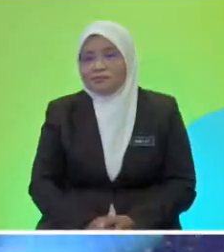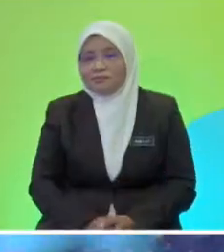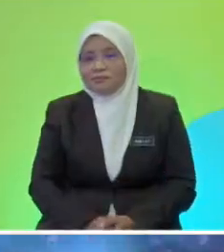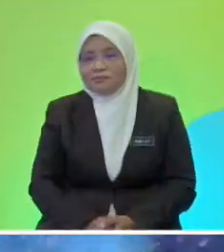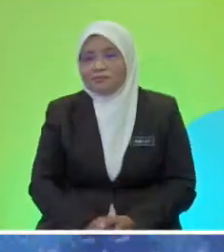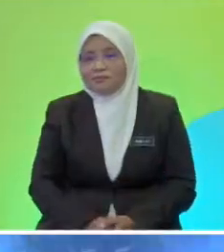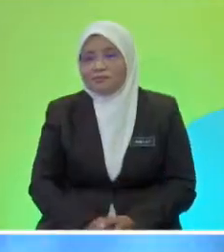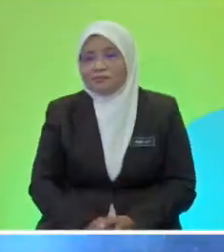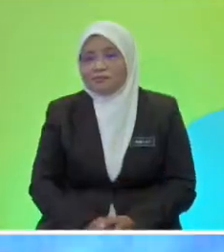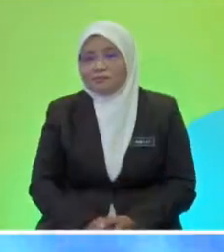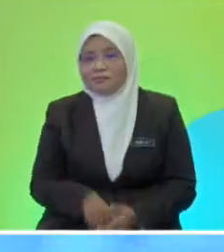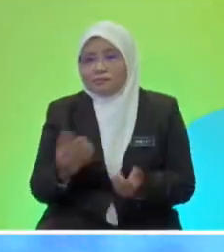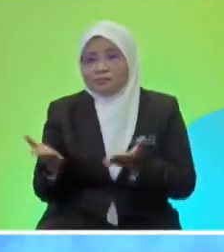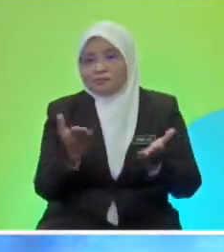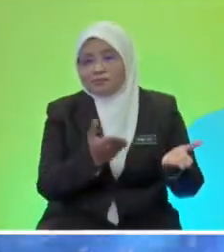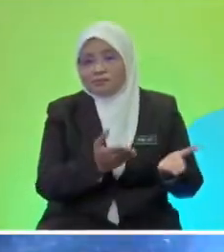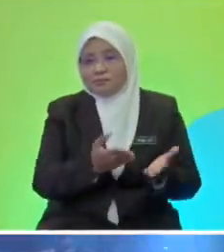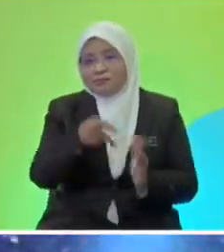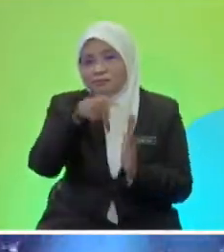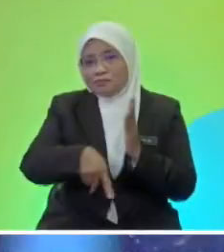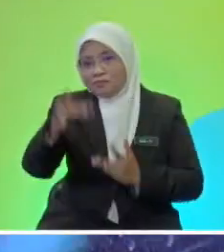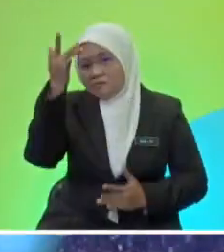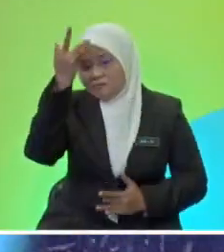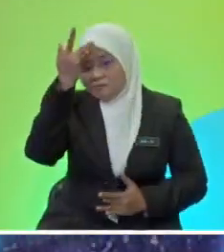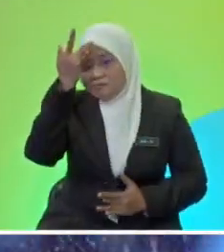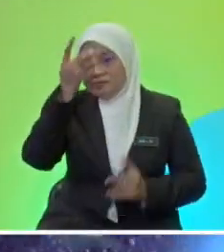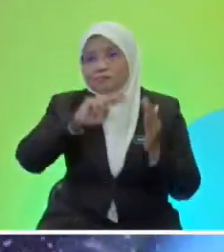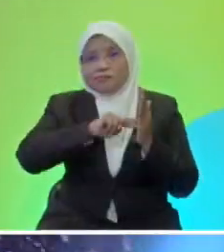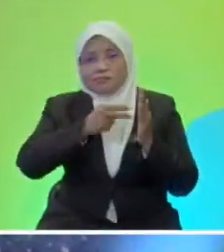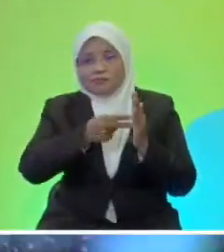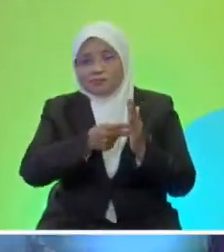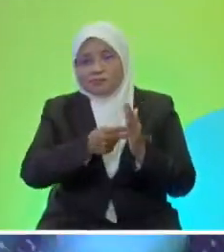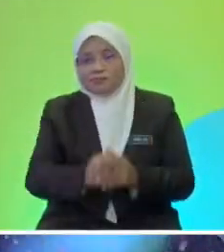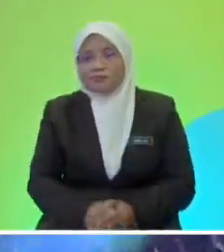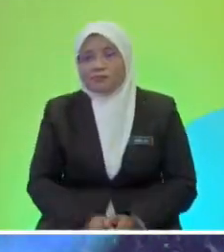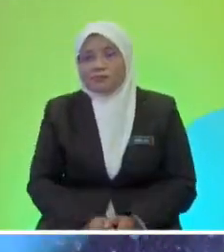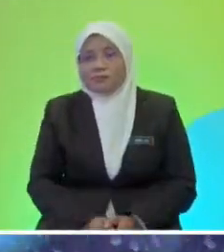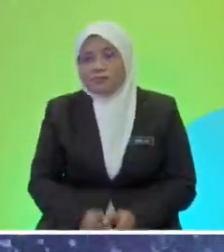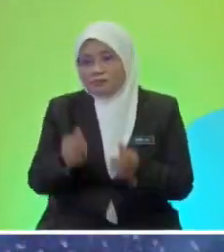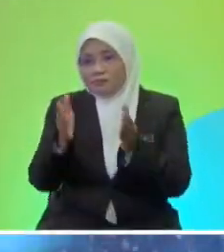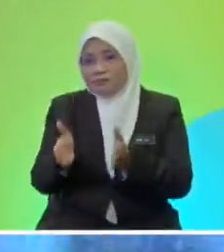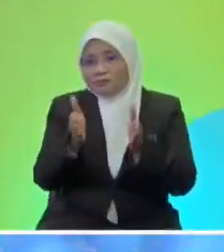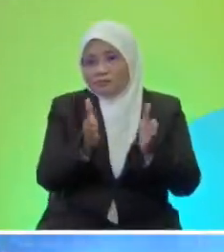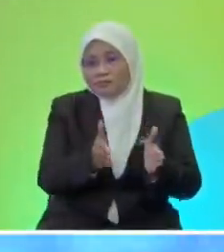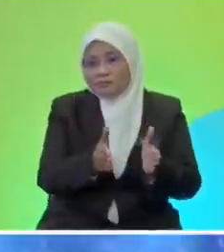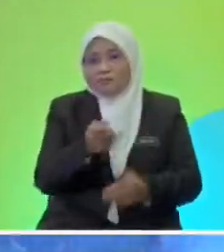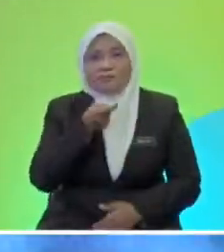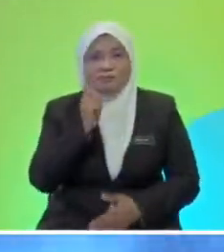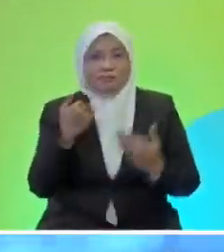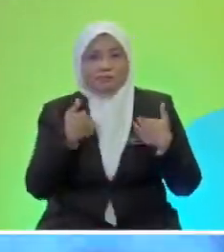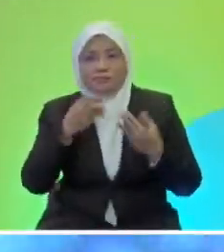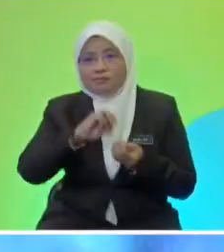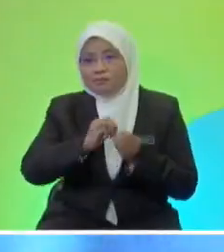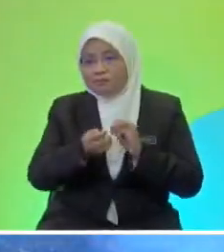Oke kalau ada berlakunya penyakit maksudnya susunan dia tadi ada masalah maksudnya